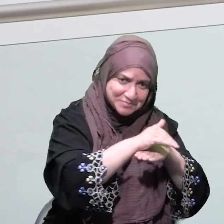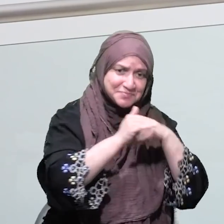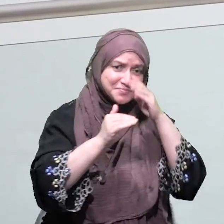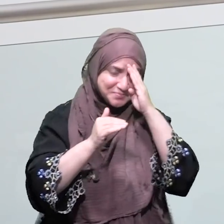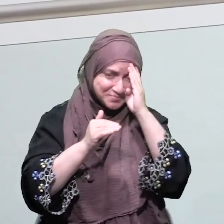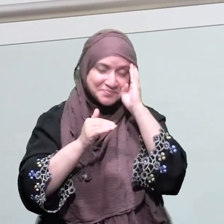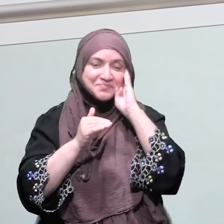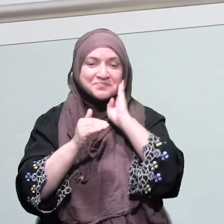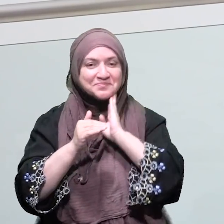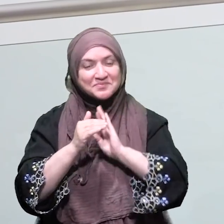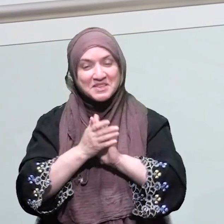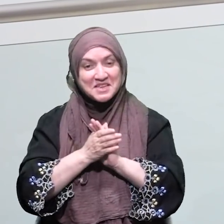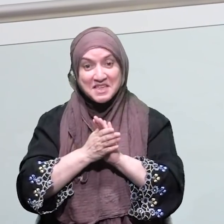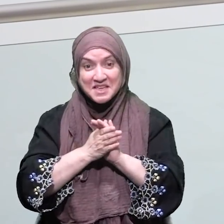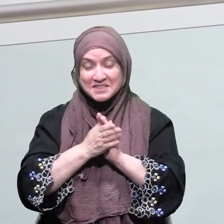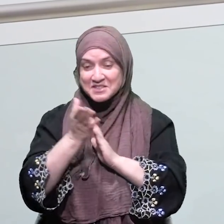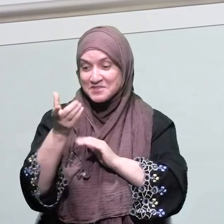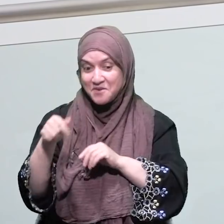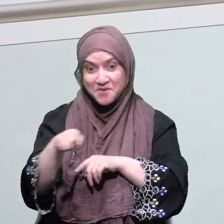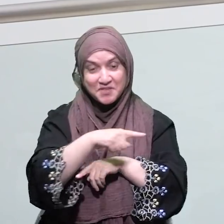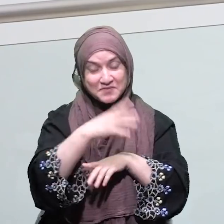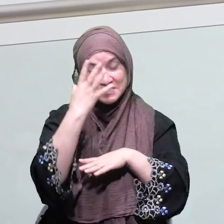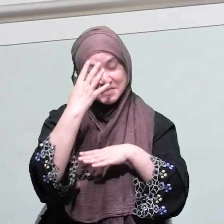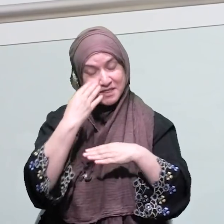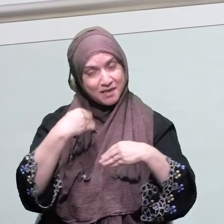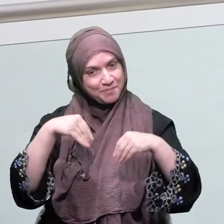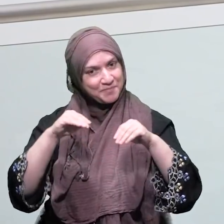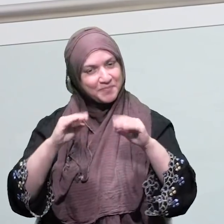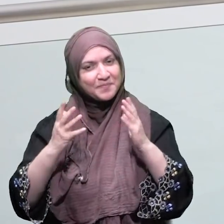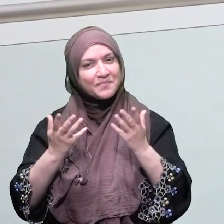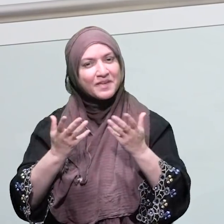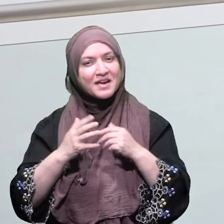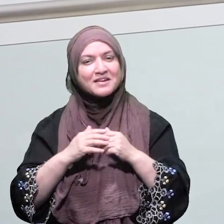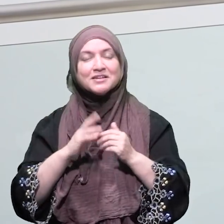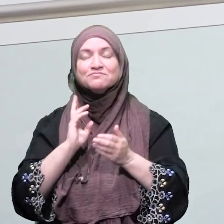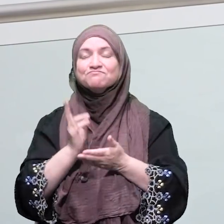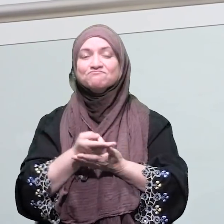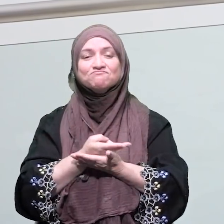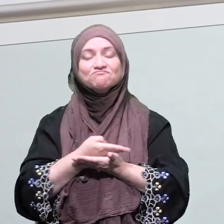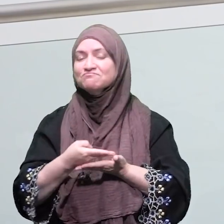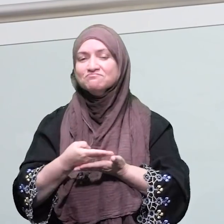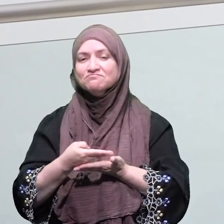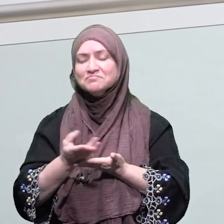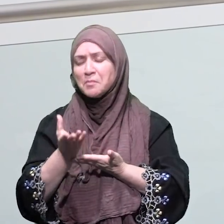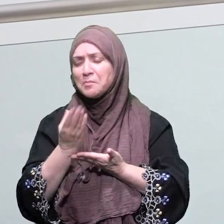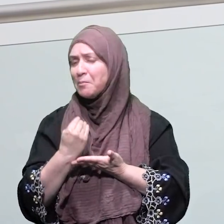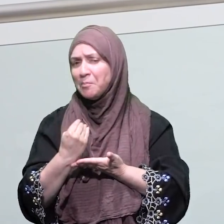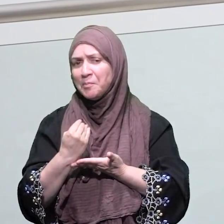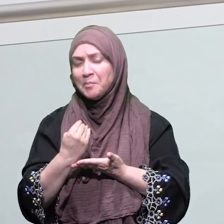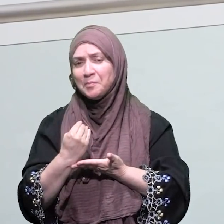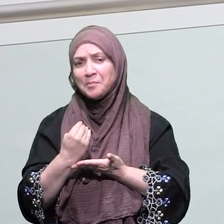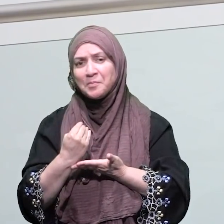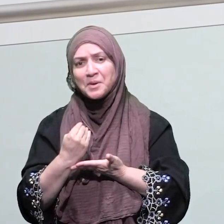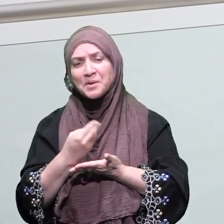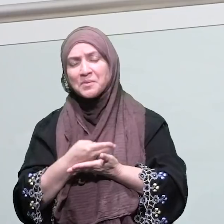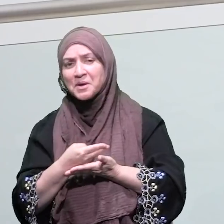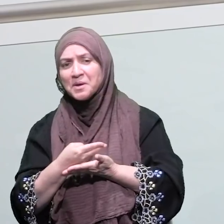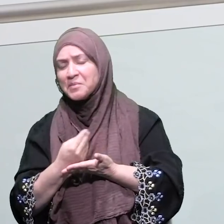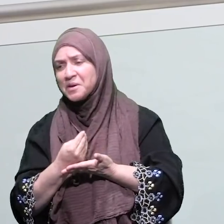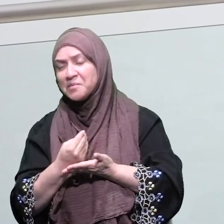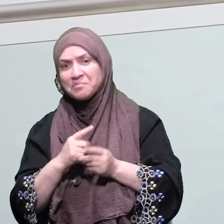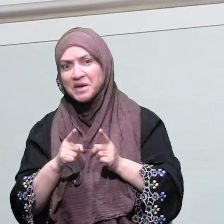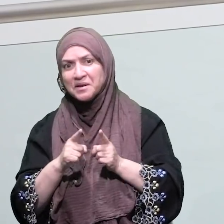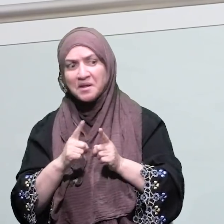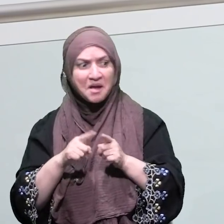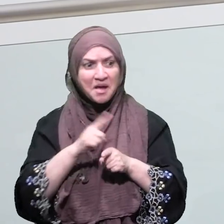be. So Shaytan comes to you. And obviously, there's a symbolism here. قال فيلقي عليه العود